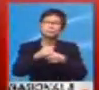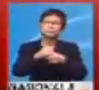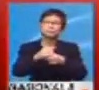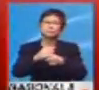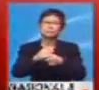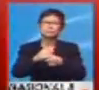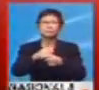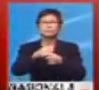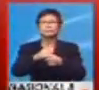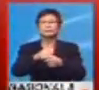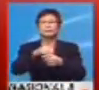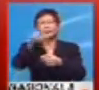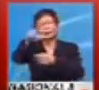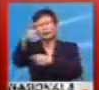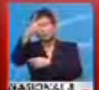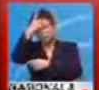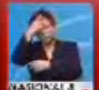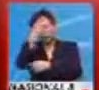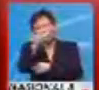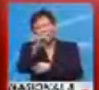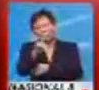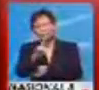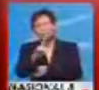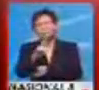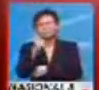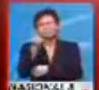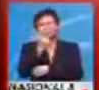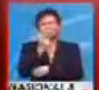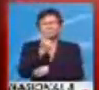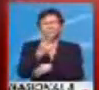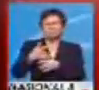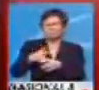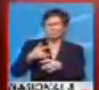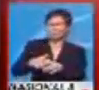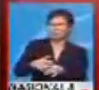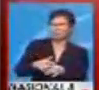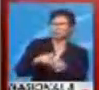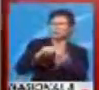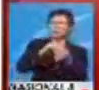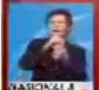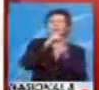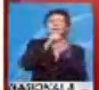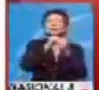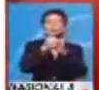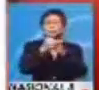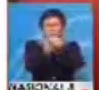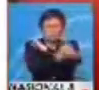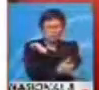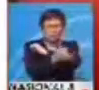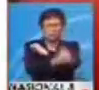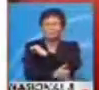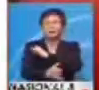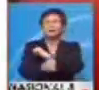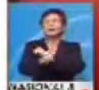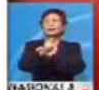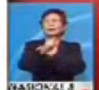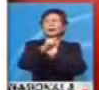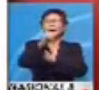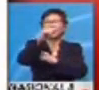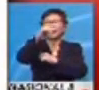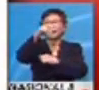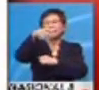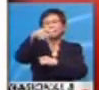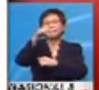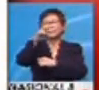pada itu dalam perkembangan berlainan Datu Ahmad syafawi menolak kaitan majelis suka negara dengan status yang dimuat naik penerjun negara panderilla Rino